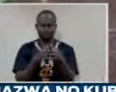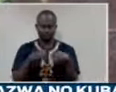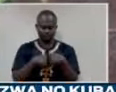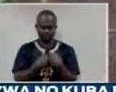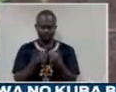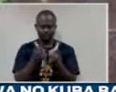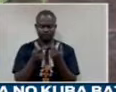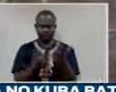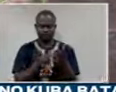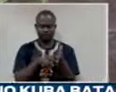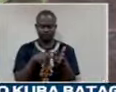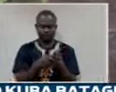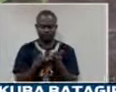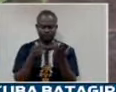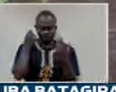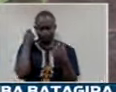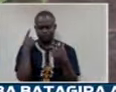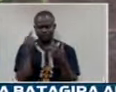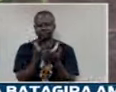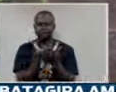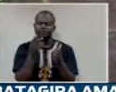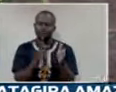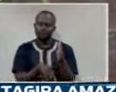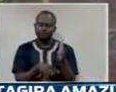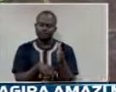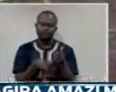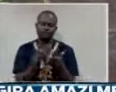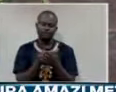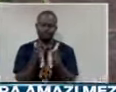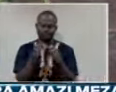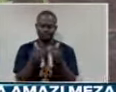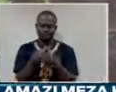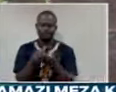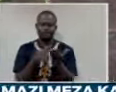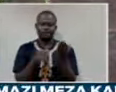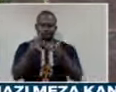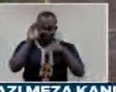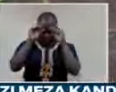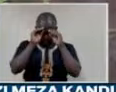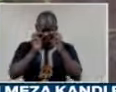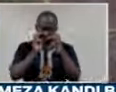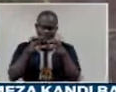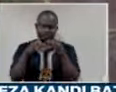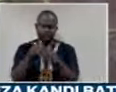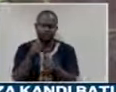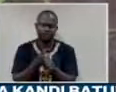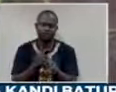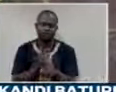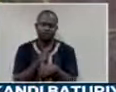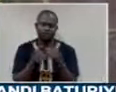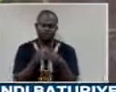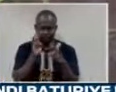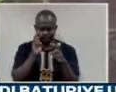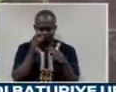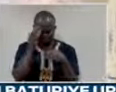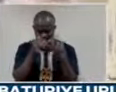nayo ari byo byatunanira. Ubwo rero bisabwa ngo babyigeho, barebe ukuntu buri muhanzi nawe ari buze kubaho, kuko